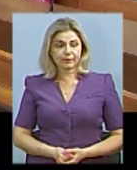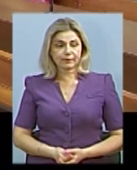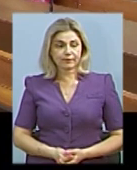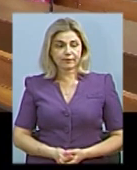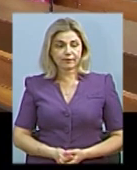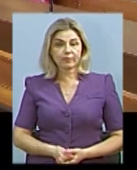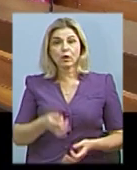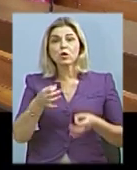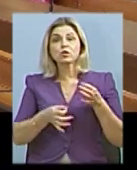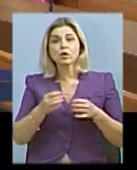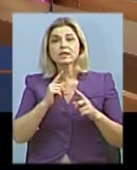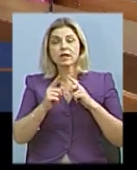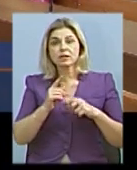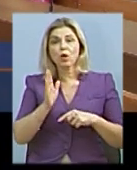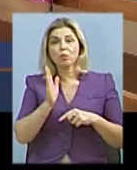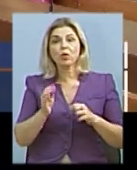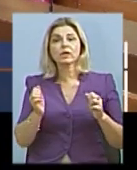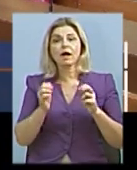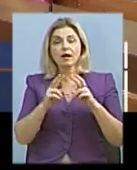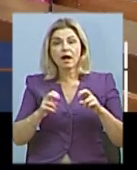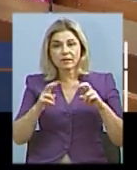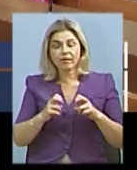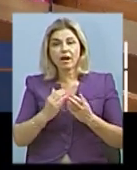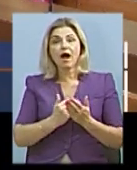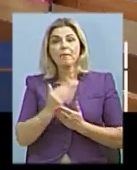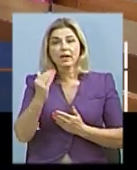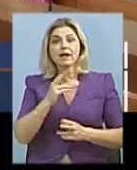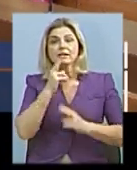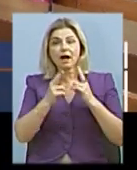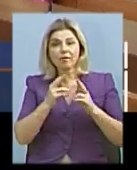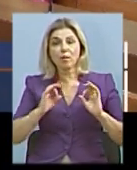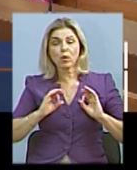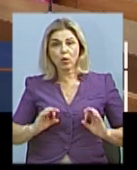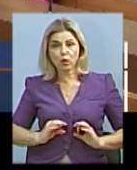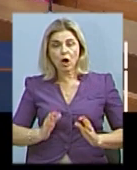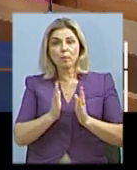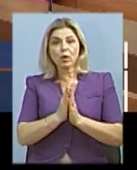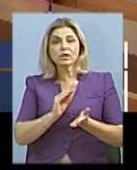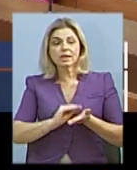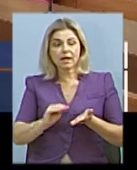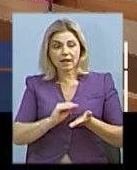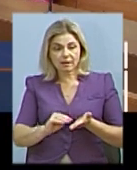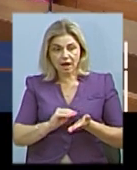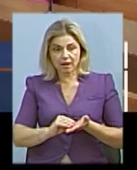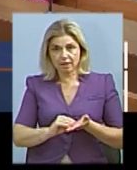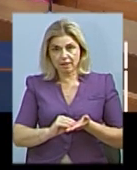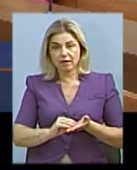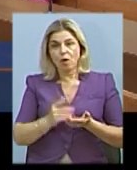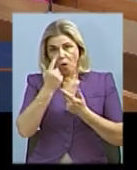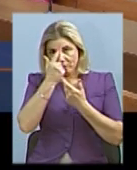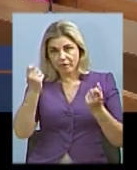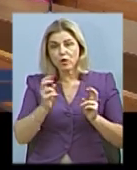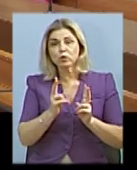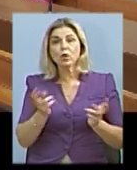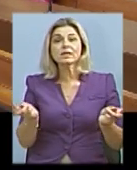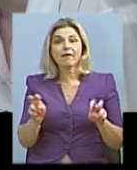В судовому засіданні буде розглядатися апеляційна скарга прокурора. Будь ласка, секретар, хто з'явився в судове засідання. Апеляційний